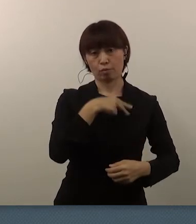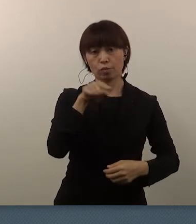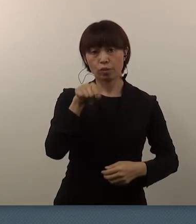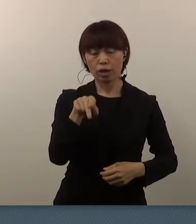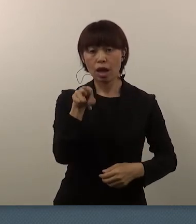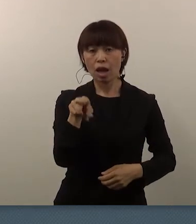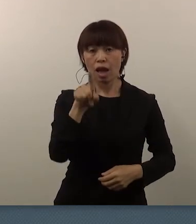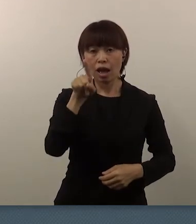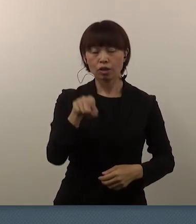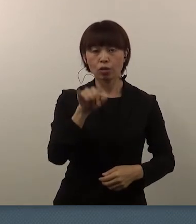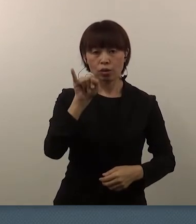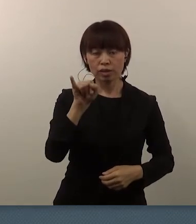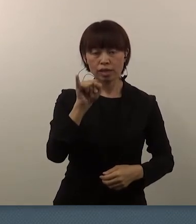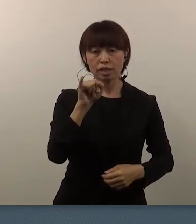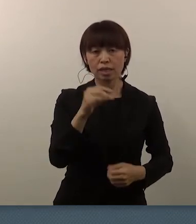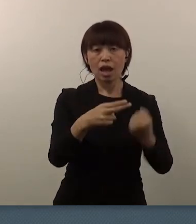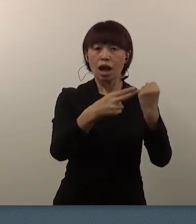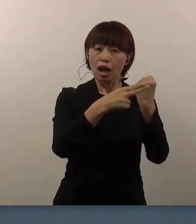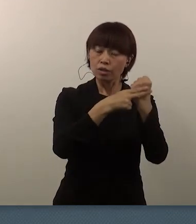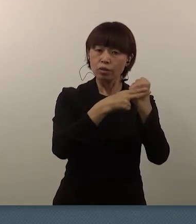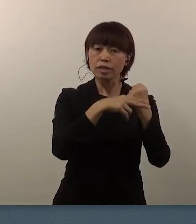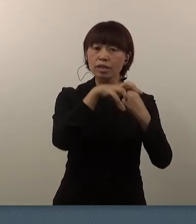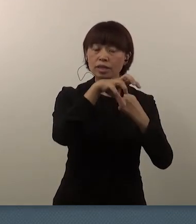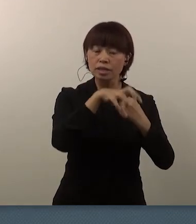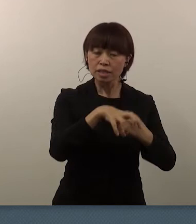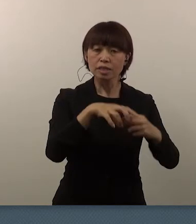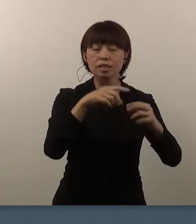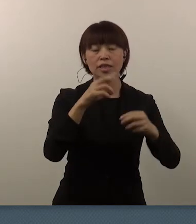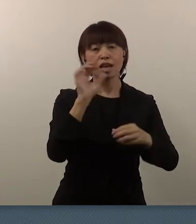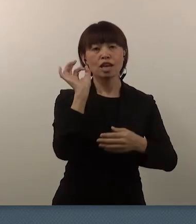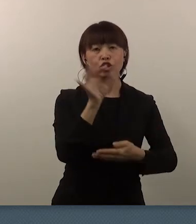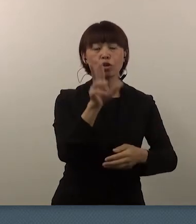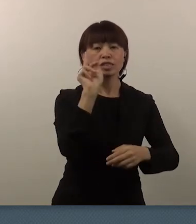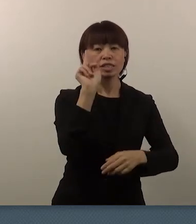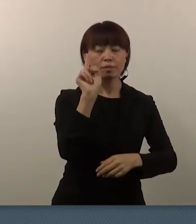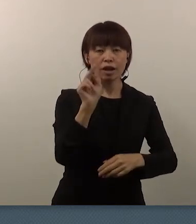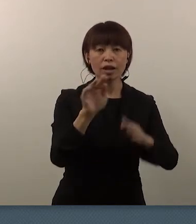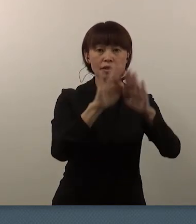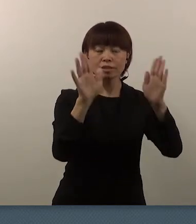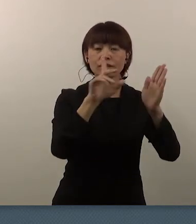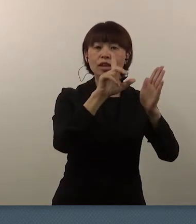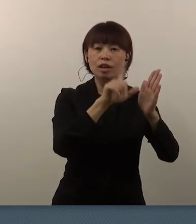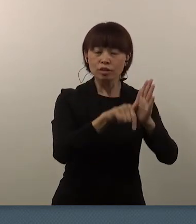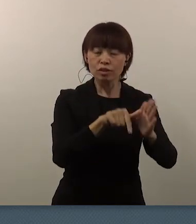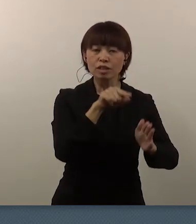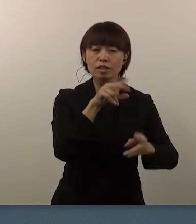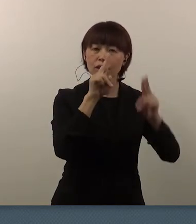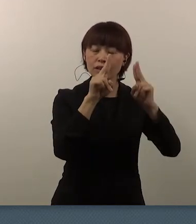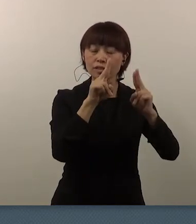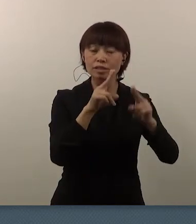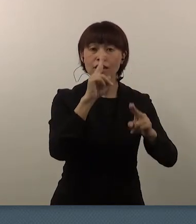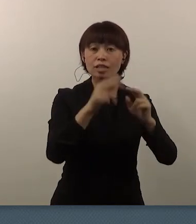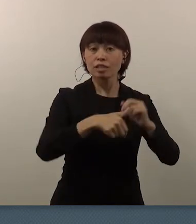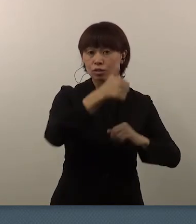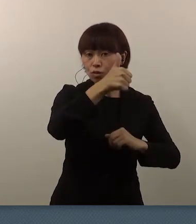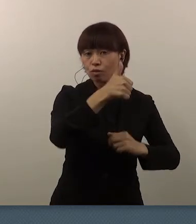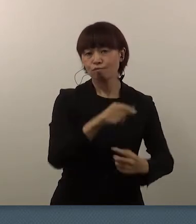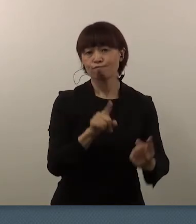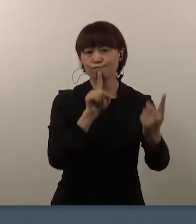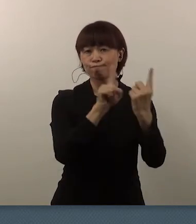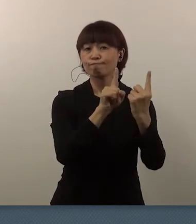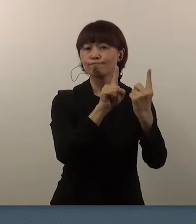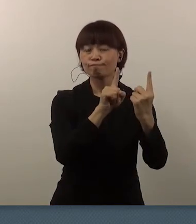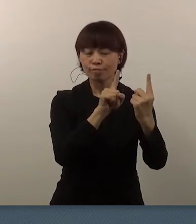ただき、その際私から代表取締役のグエン・フィ・タン氏に県内への進出を直